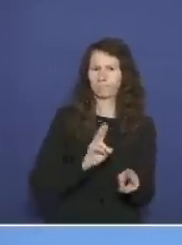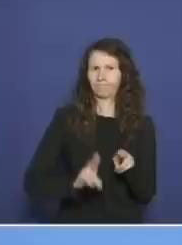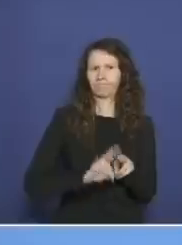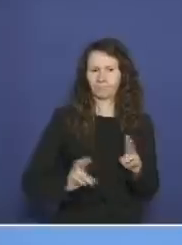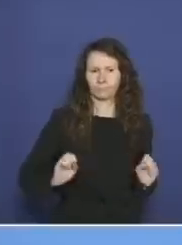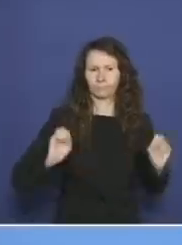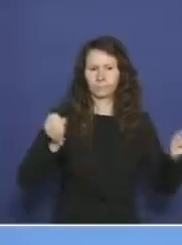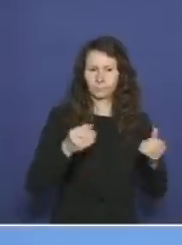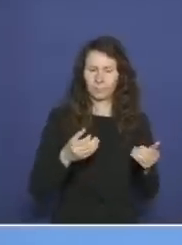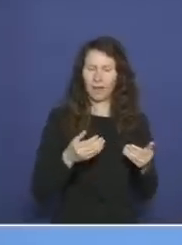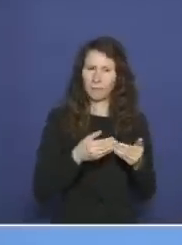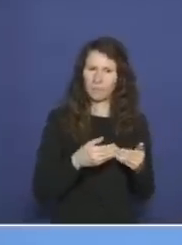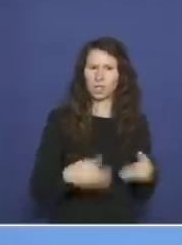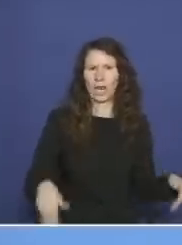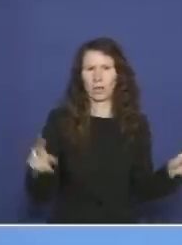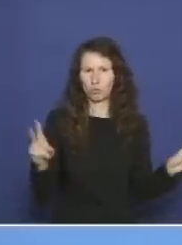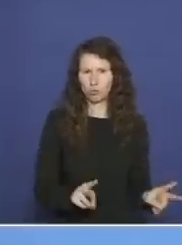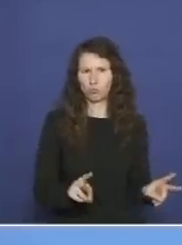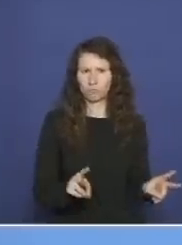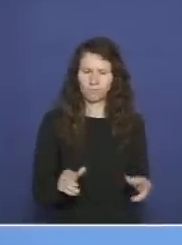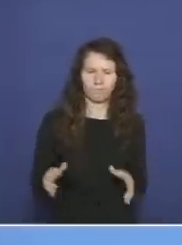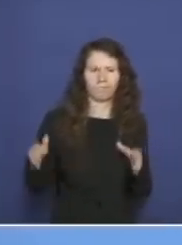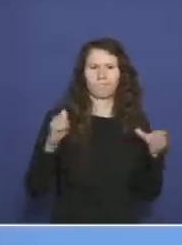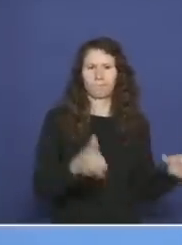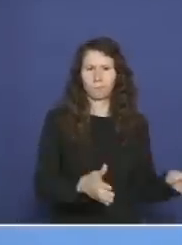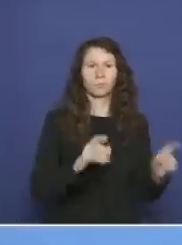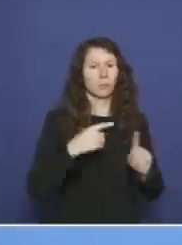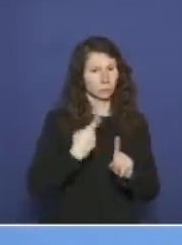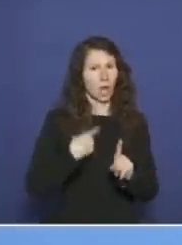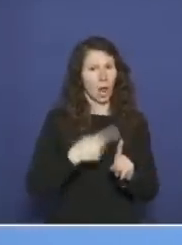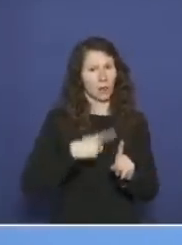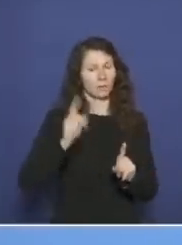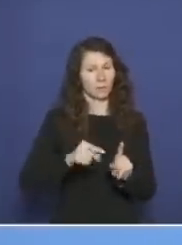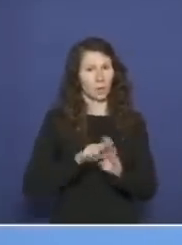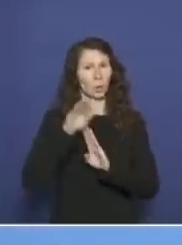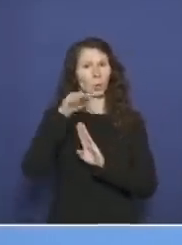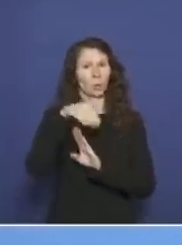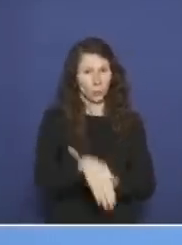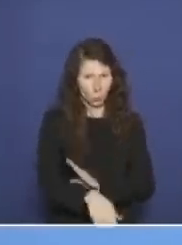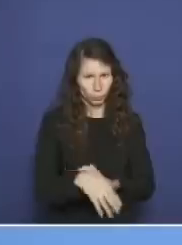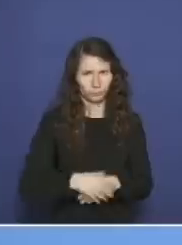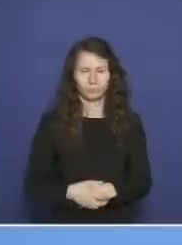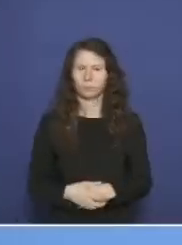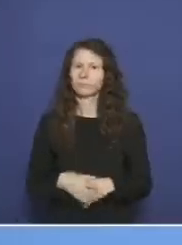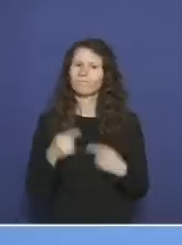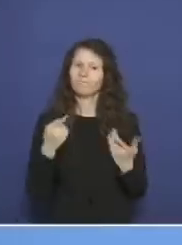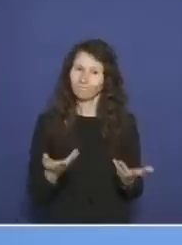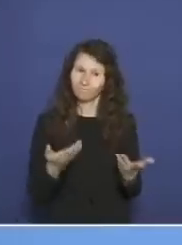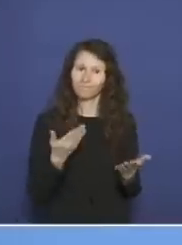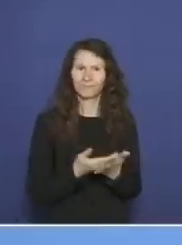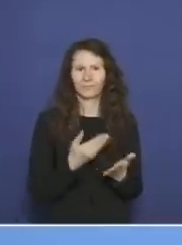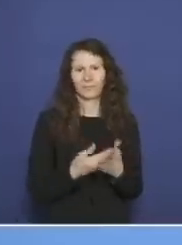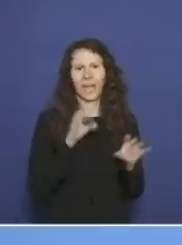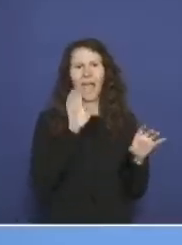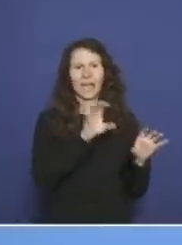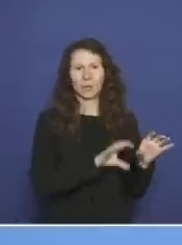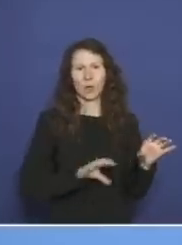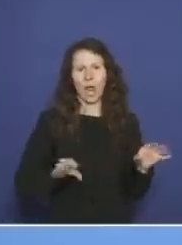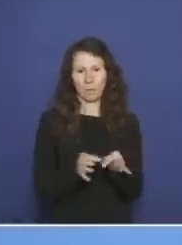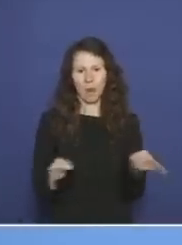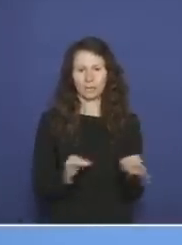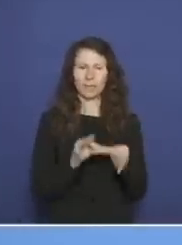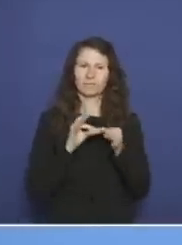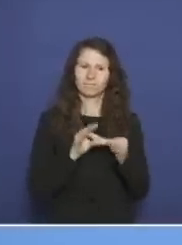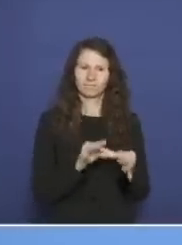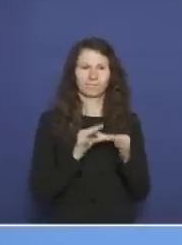beschränkt wird, dass dann auch sehr schnell die Zahlen wieder sinken. Und dieses Spiel wieder zu bekommen, sozusagen der regionalen Maßnahmen nach Inzidenzentwicklung, darum